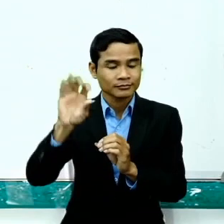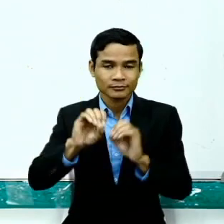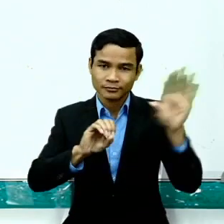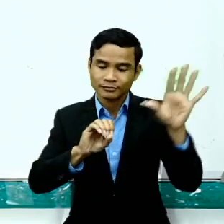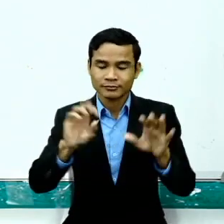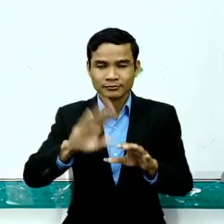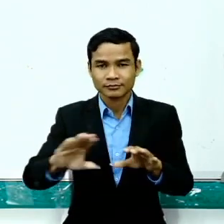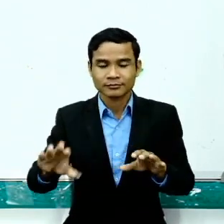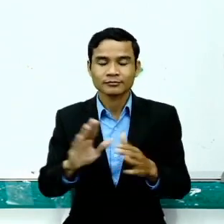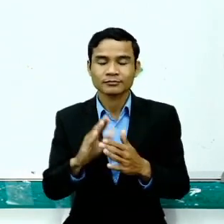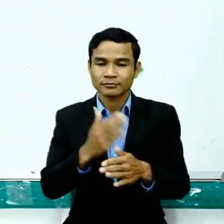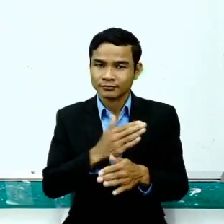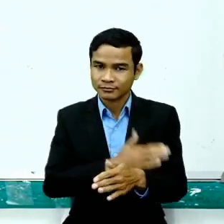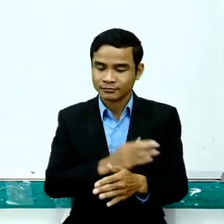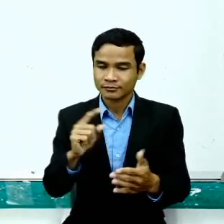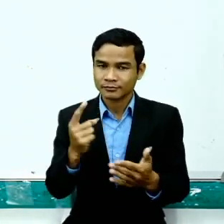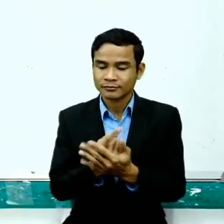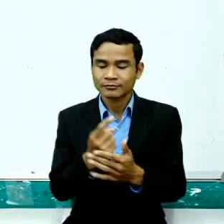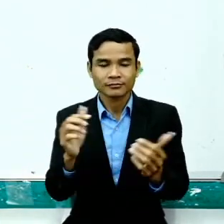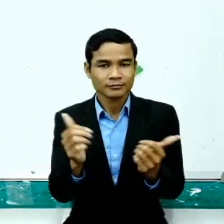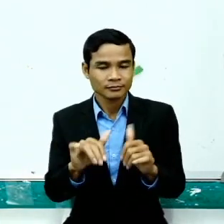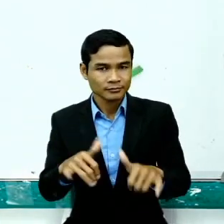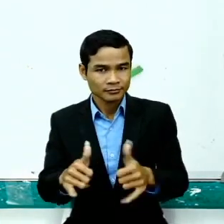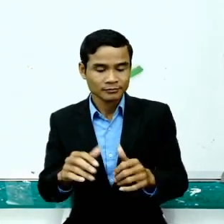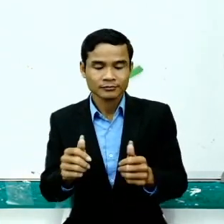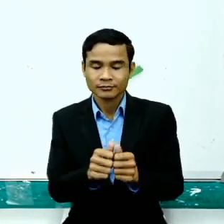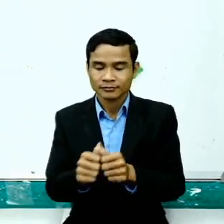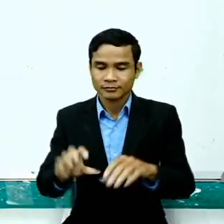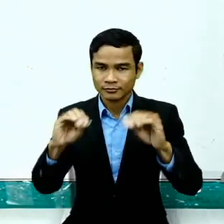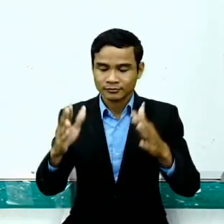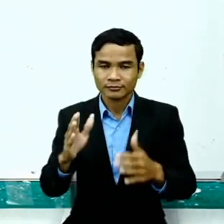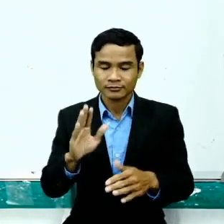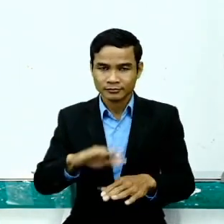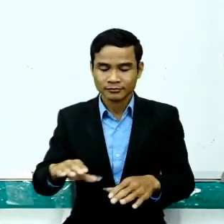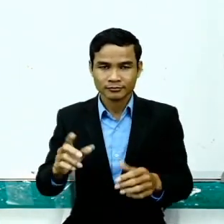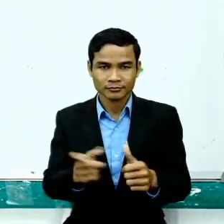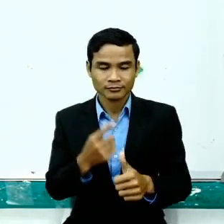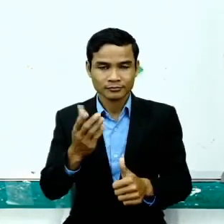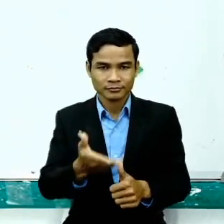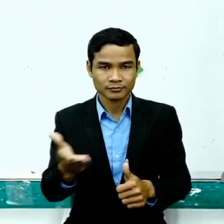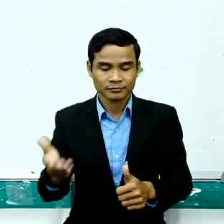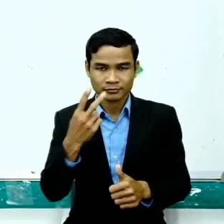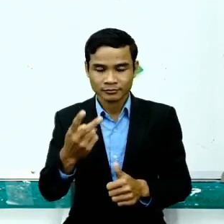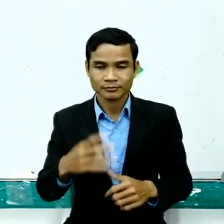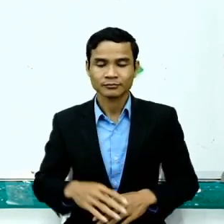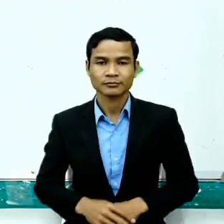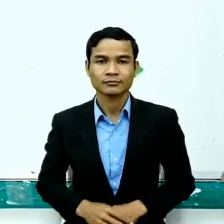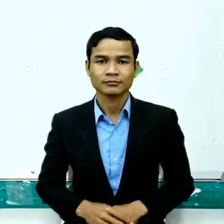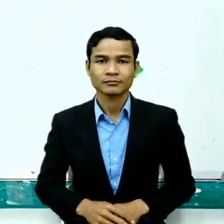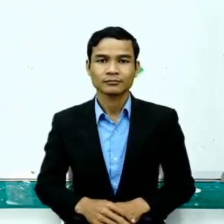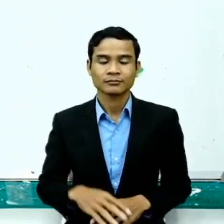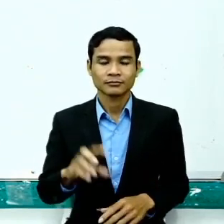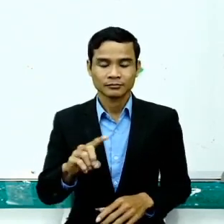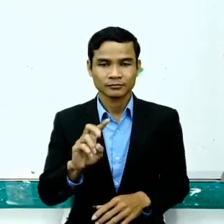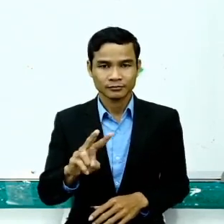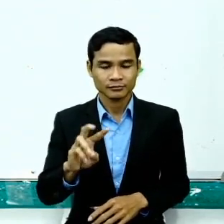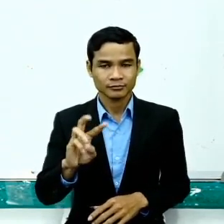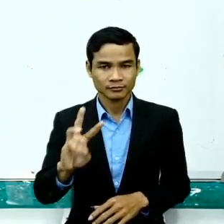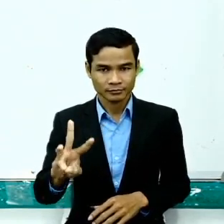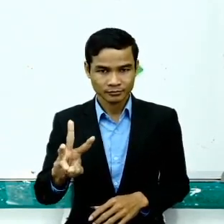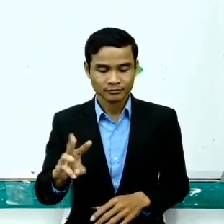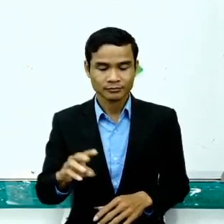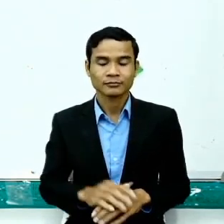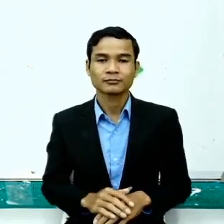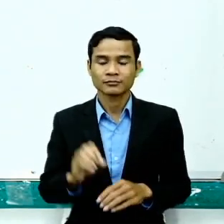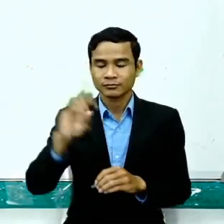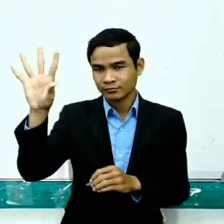chà đôi chân này môn nâng con chô rùm lấy chà con mơ nẹ cà rú sân nẹ cà rú thôi chê cùng rú nha con á chà là con mơ tặng ạc nế chà môi pi